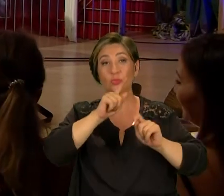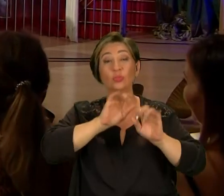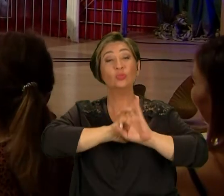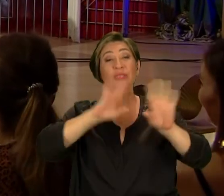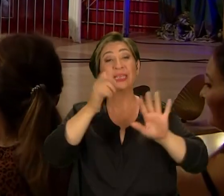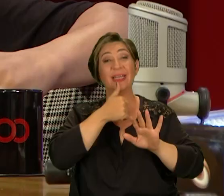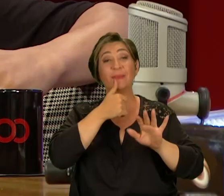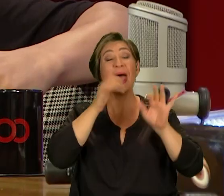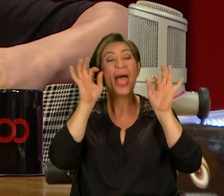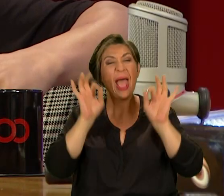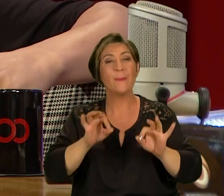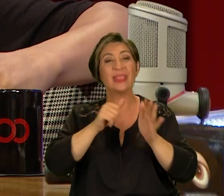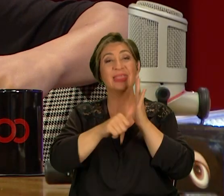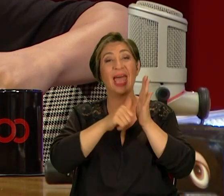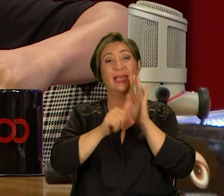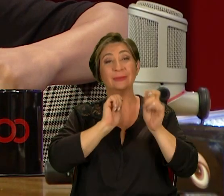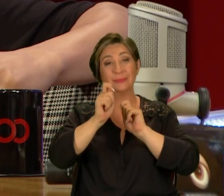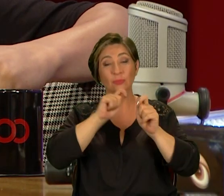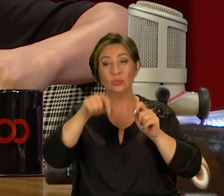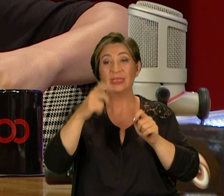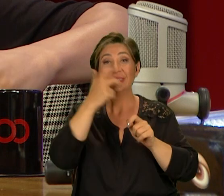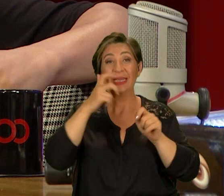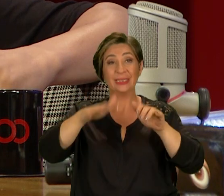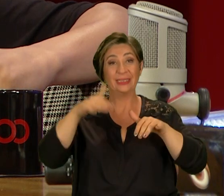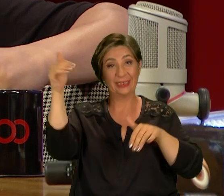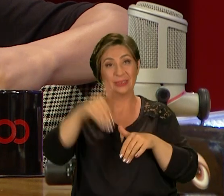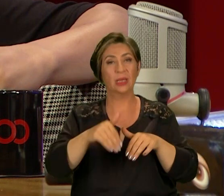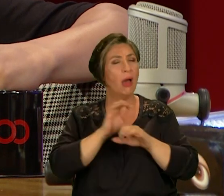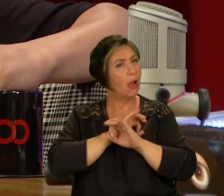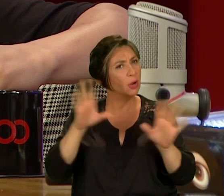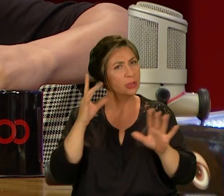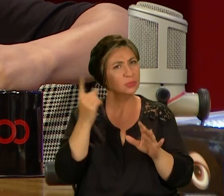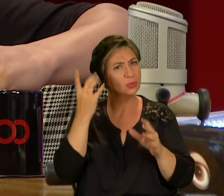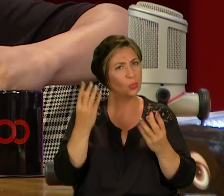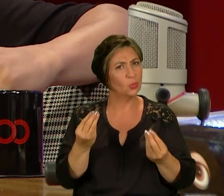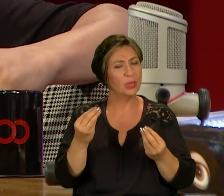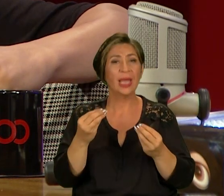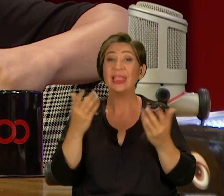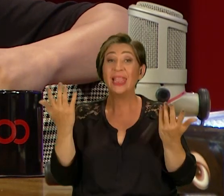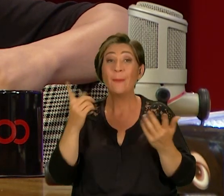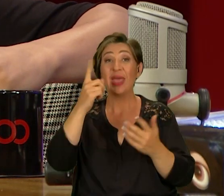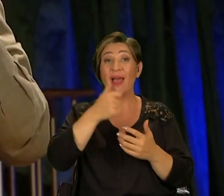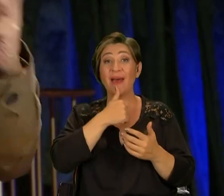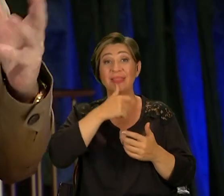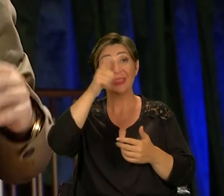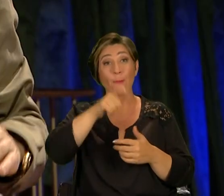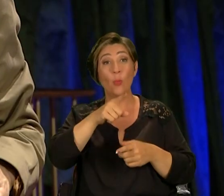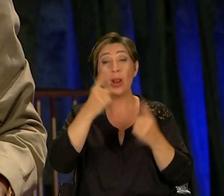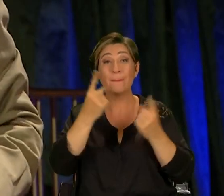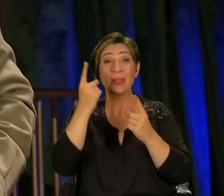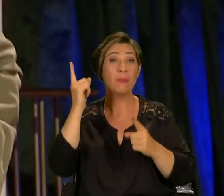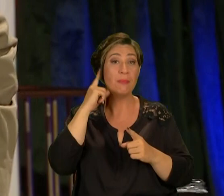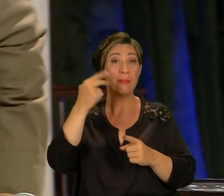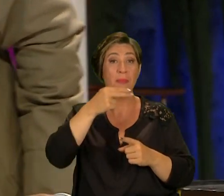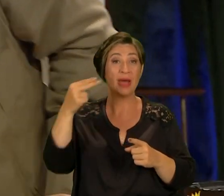müthiş adamla hemen tarih konuşulsun, burada sahneye çıkmaya başlasın. Harikulade bir şey olur. Çünkü bir adam böyle bir